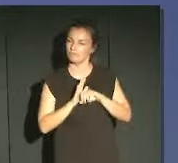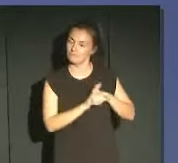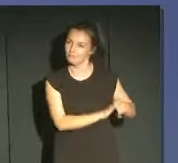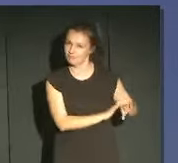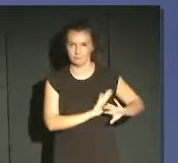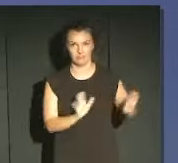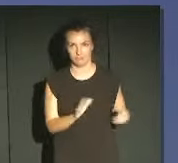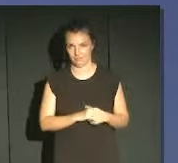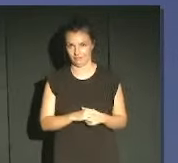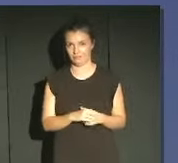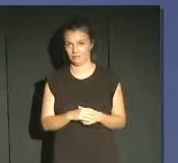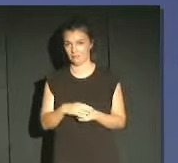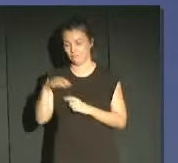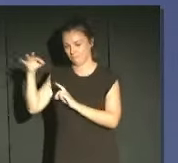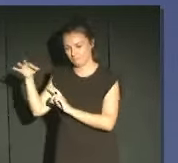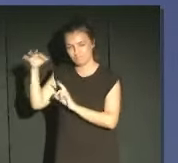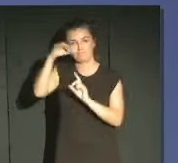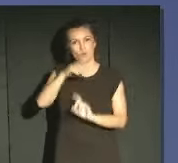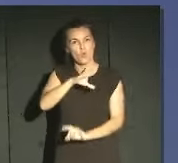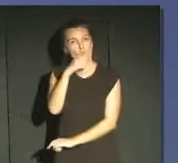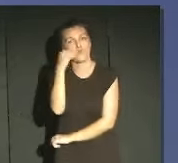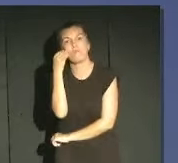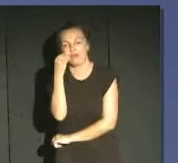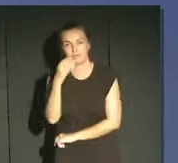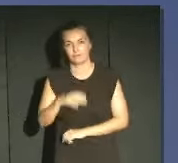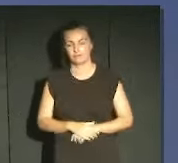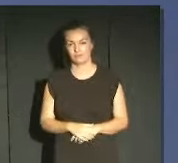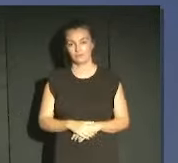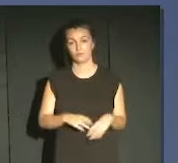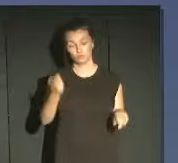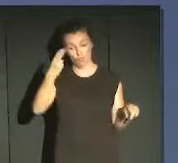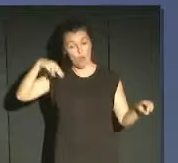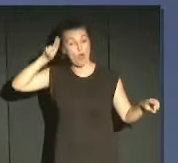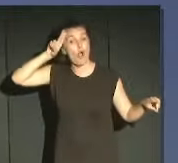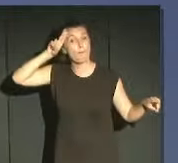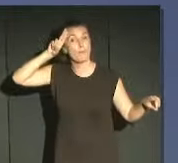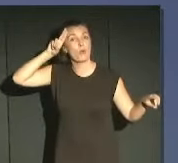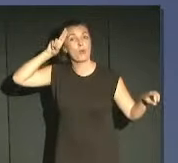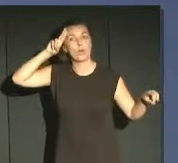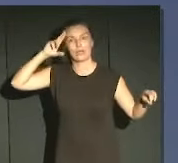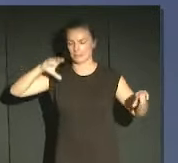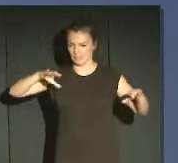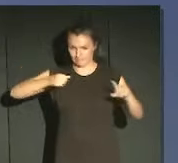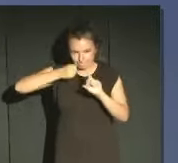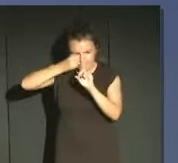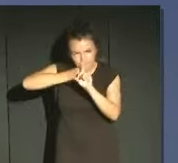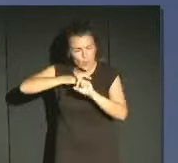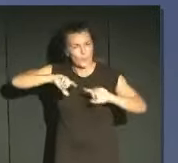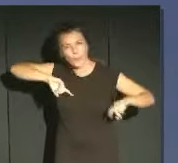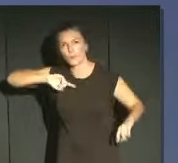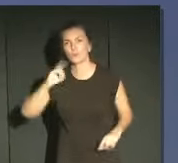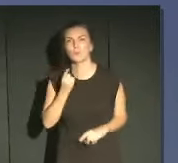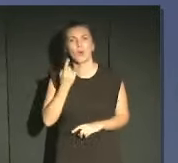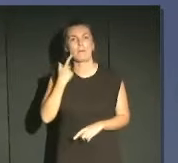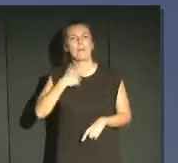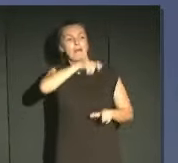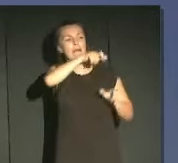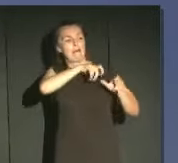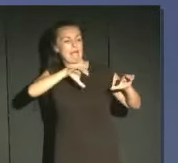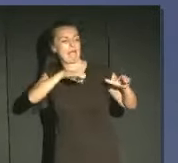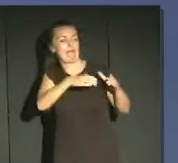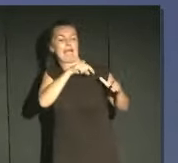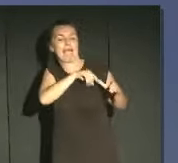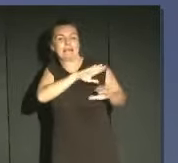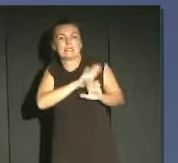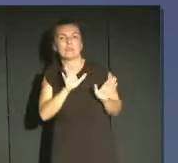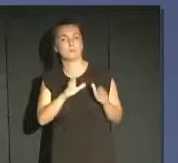toute chose nous avons besoin d'une Europe qui trava ille pour tous et pas seulement pour une partie une Europe où la solidarité